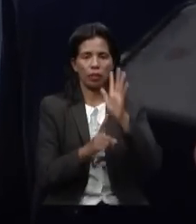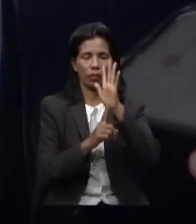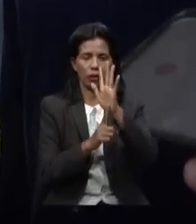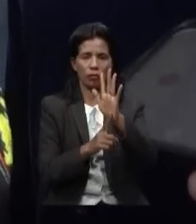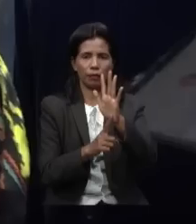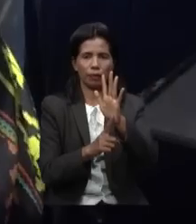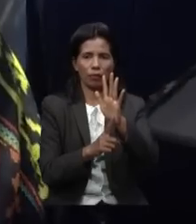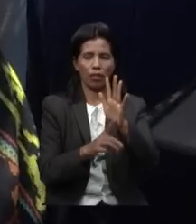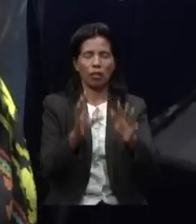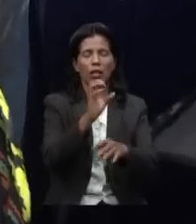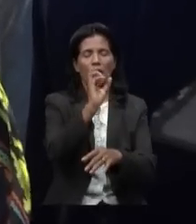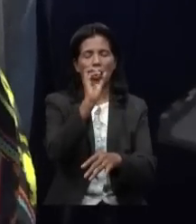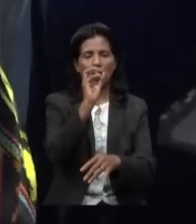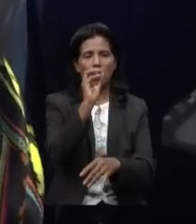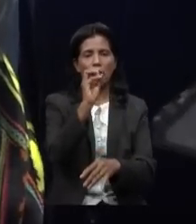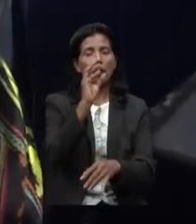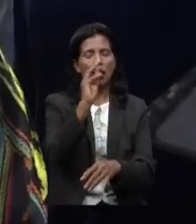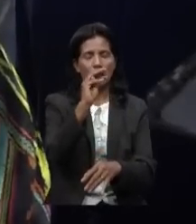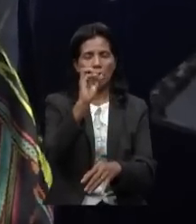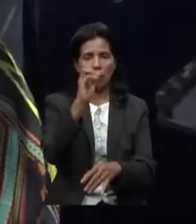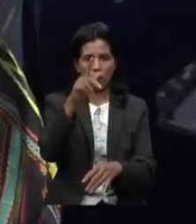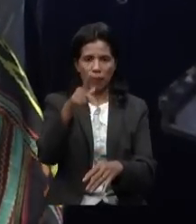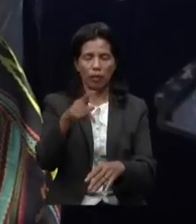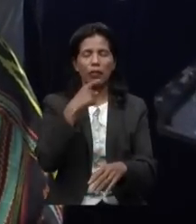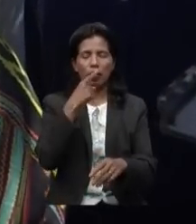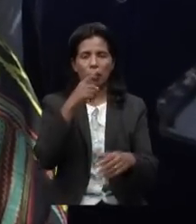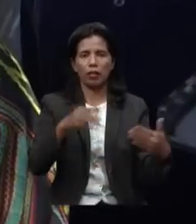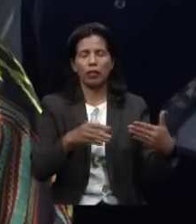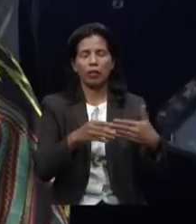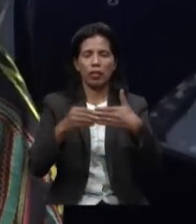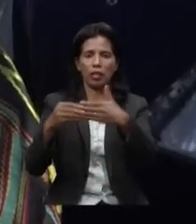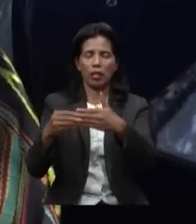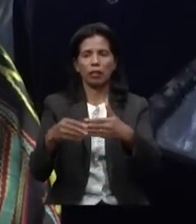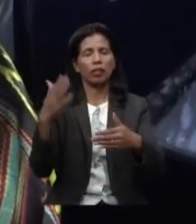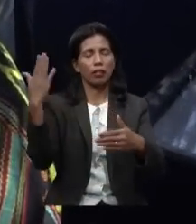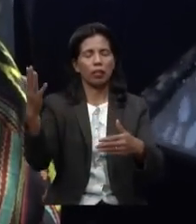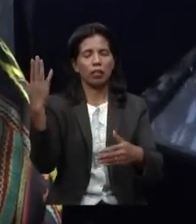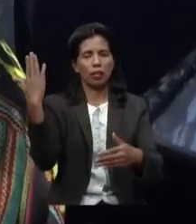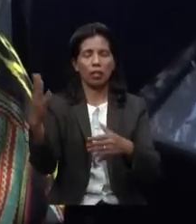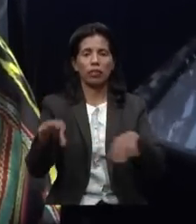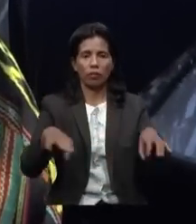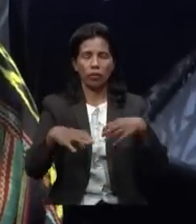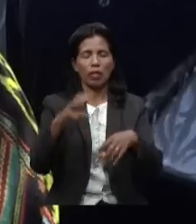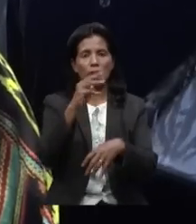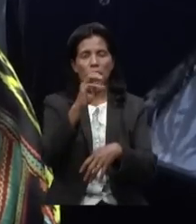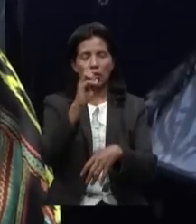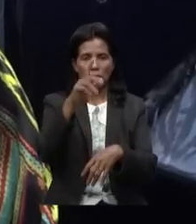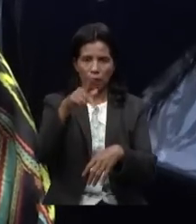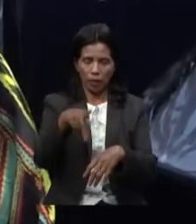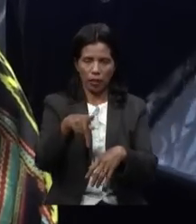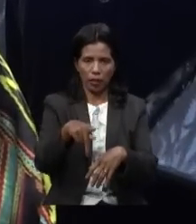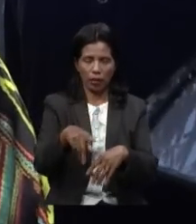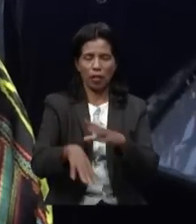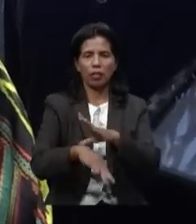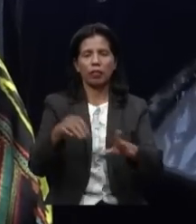iha obras publiku ni nia ne be maka liderança balu iha obras publiku ni nia hasai